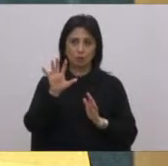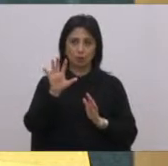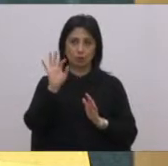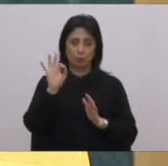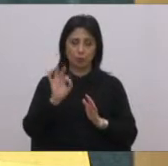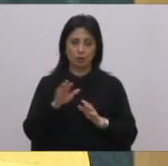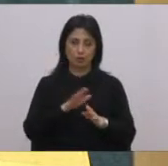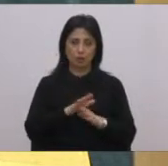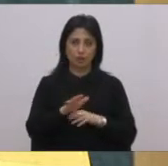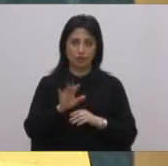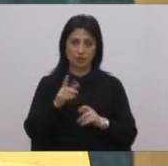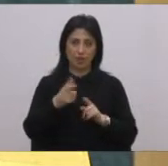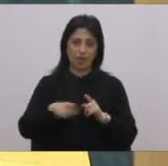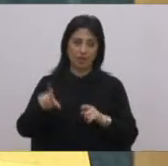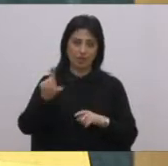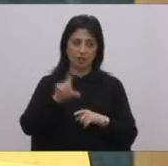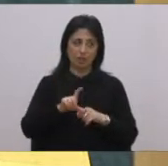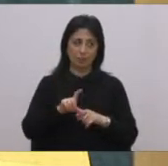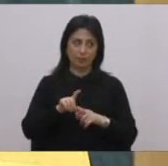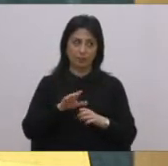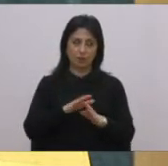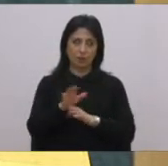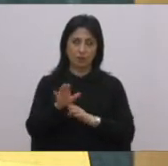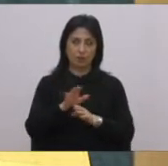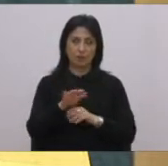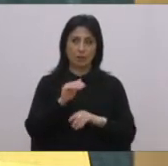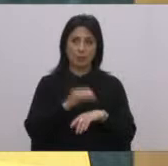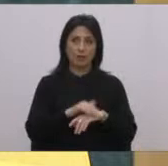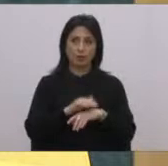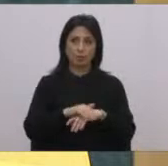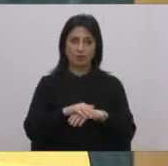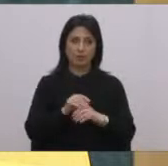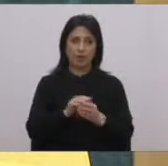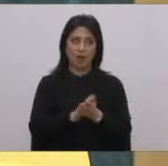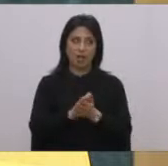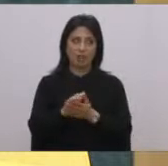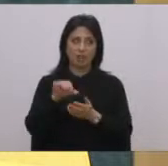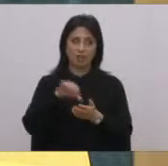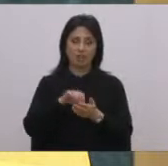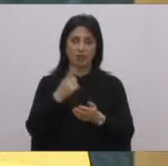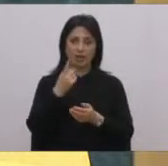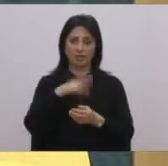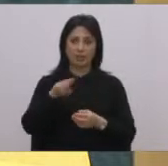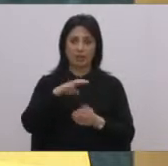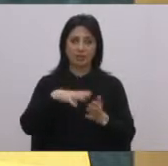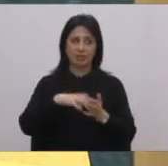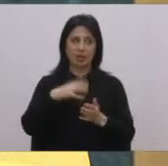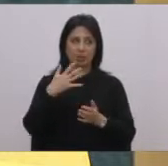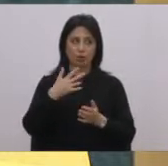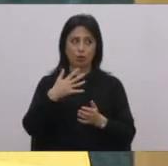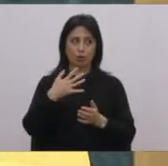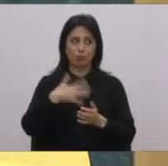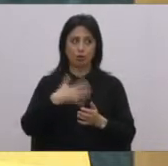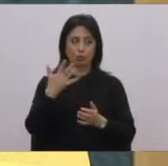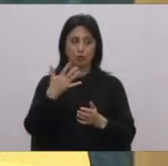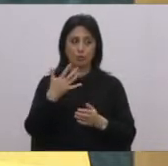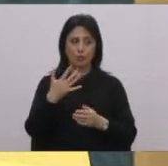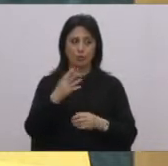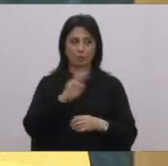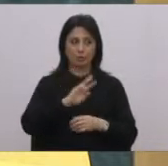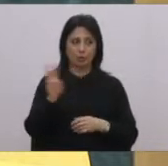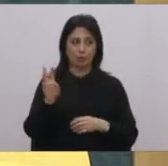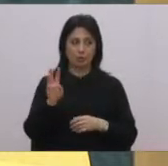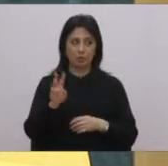105%-ით შეასრულა, გადაჭარბებით შეასრულა. ფაქტობრივი ხარჯმა წარმოადგინა 1.955